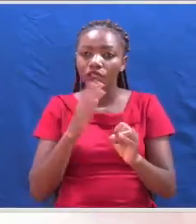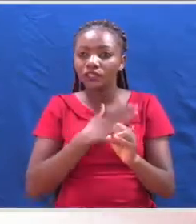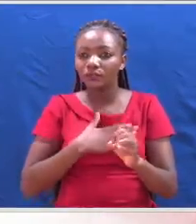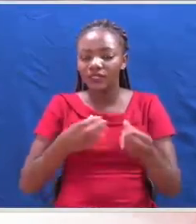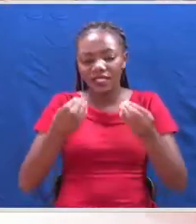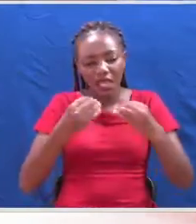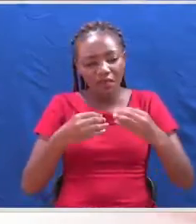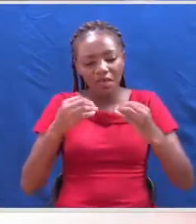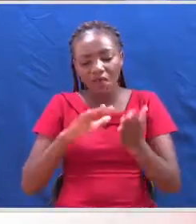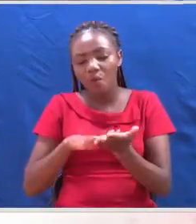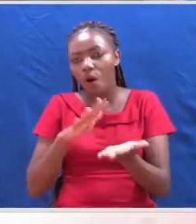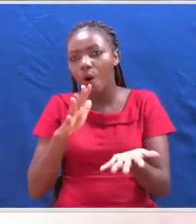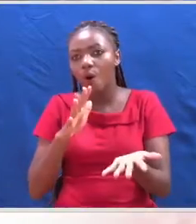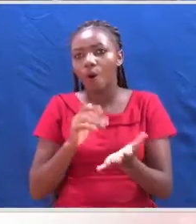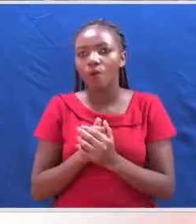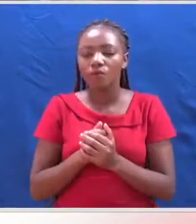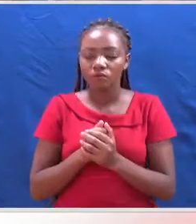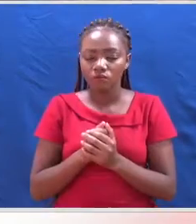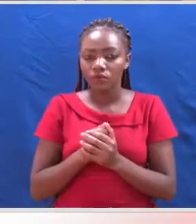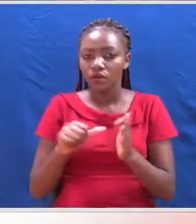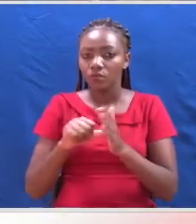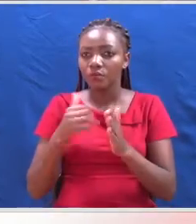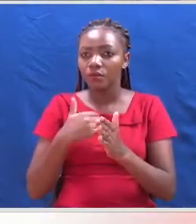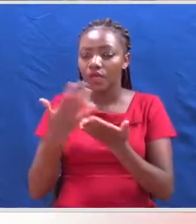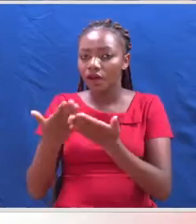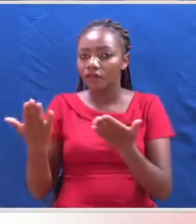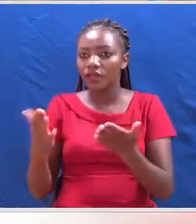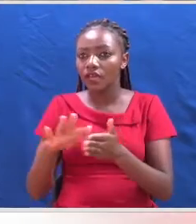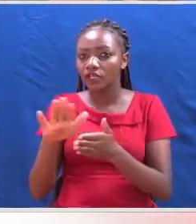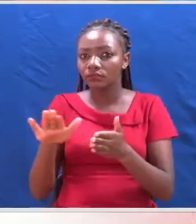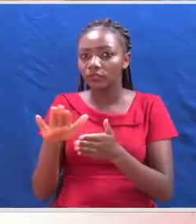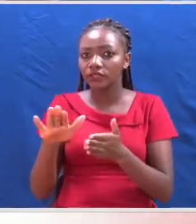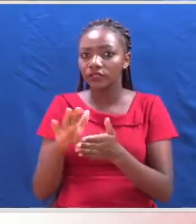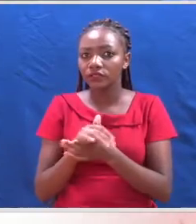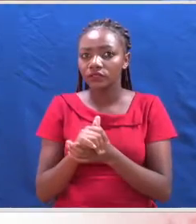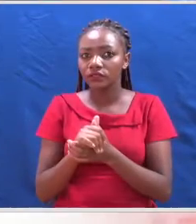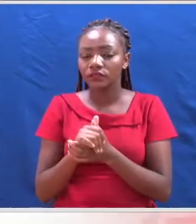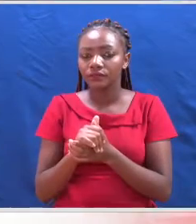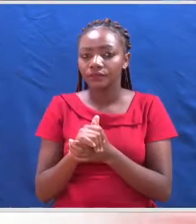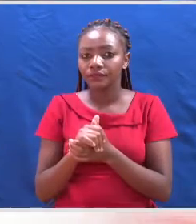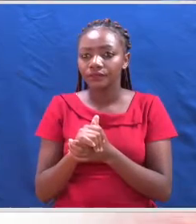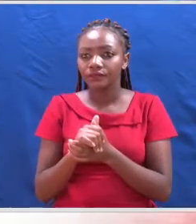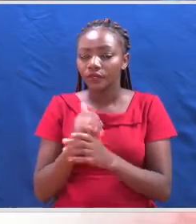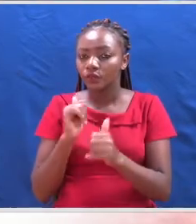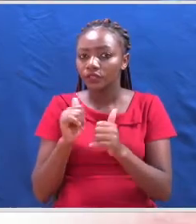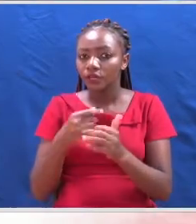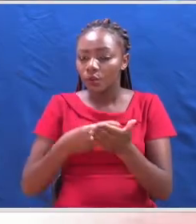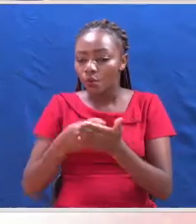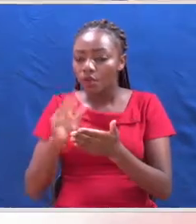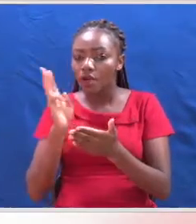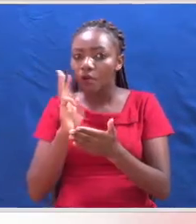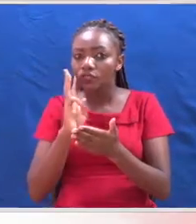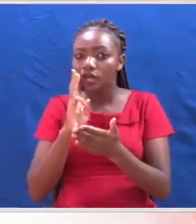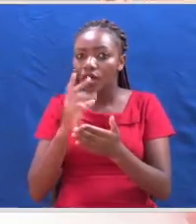mtuletange maji. Moja shida kubwa kunayo katika hii mtaa ni maji. Maji lazima wanunue na jerikani na ni shilingi 10 ama shilingi